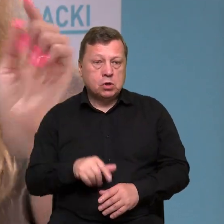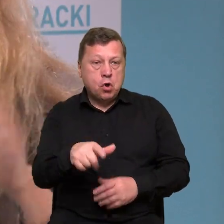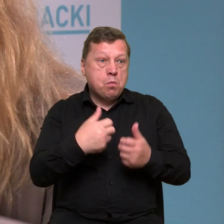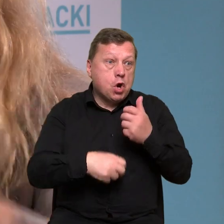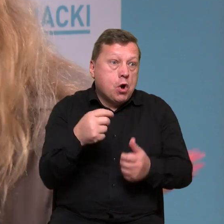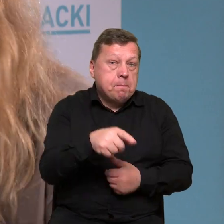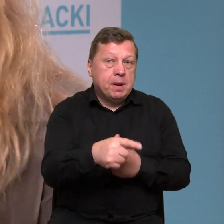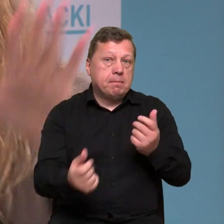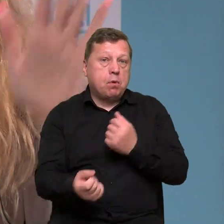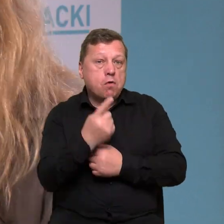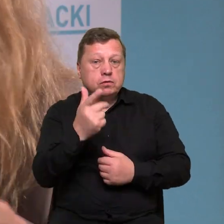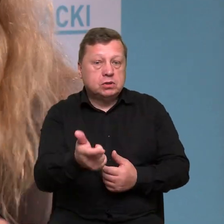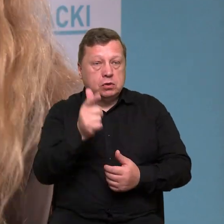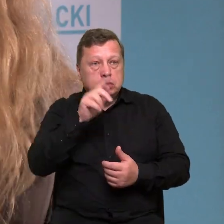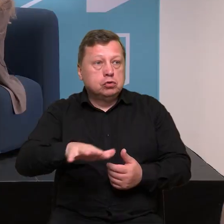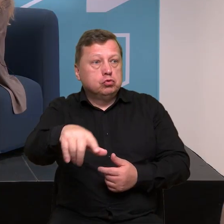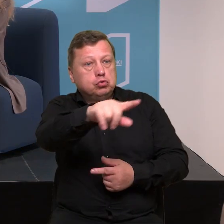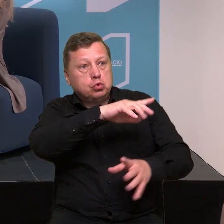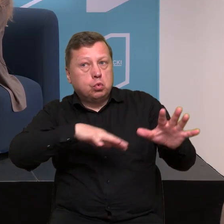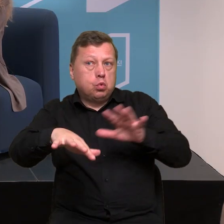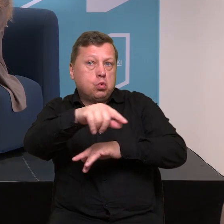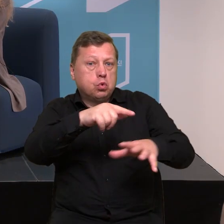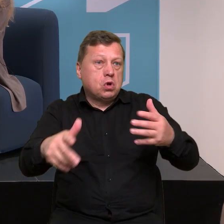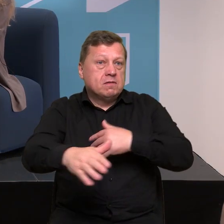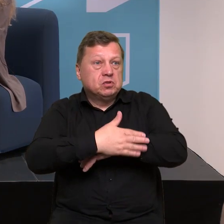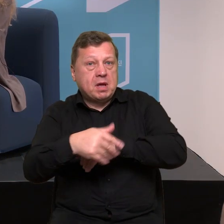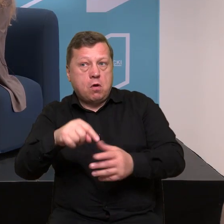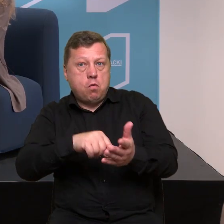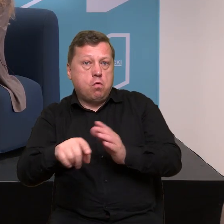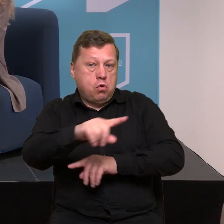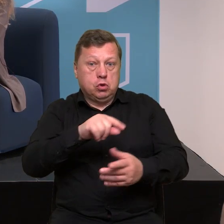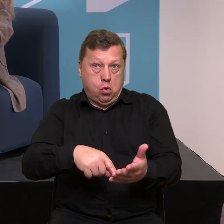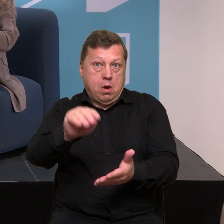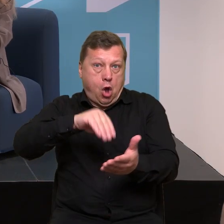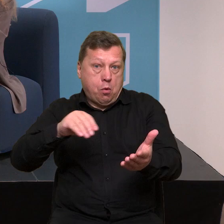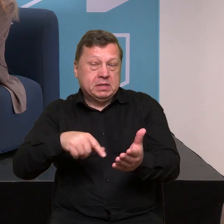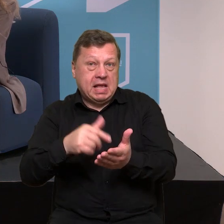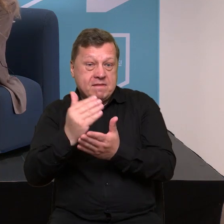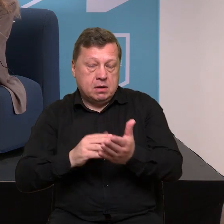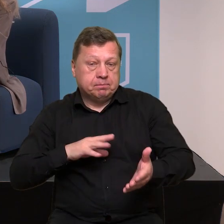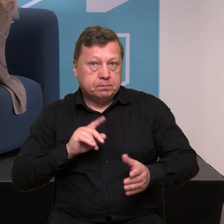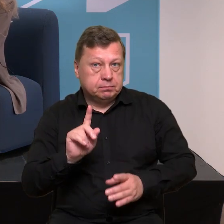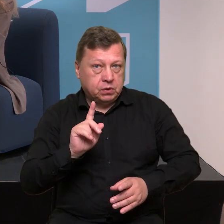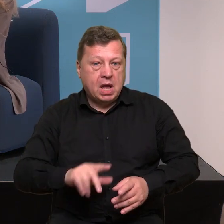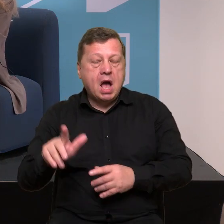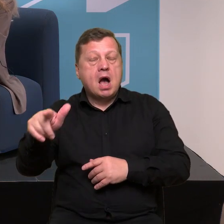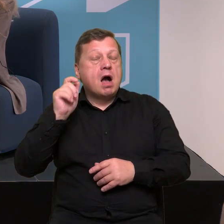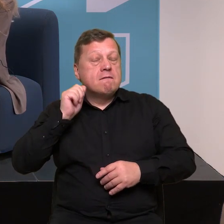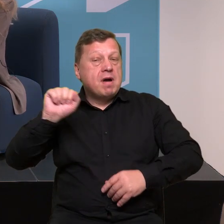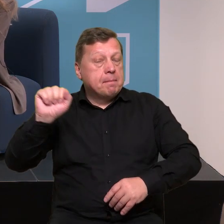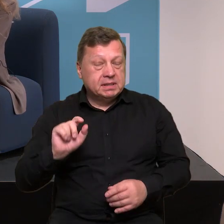powstały przez strukturę, która istnieje i go wspiera. Także mogę opisywać tylko te warunki. A